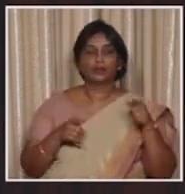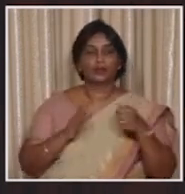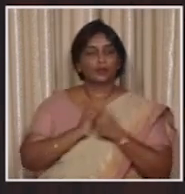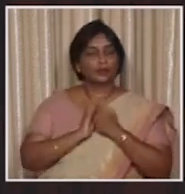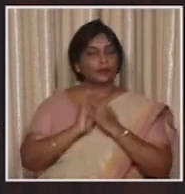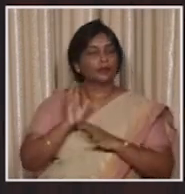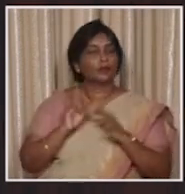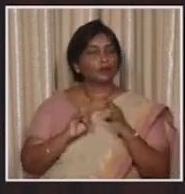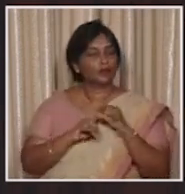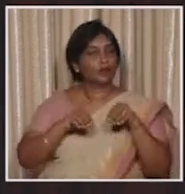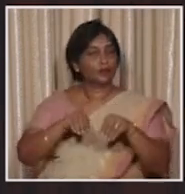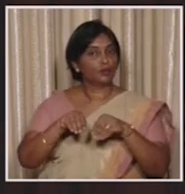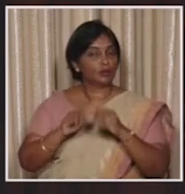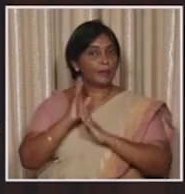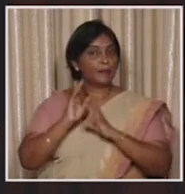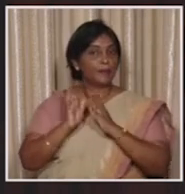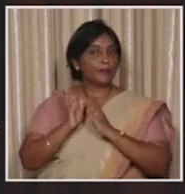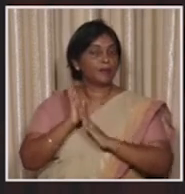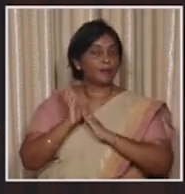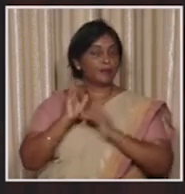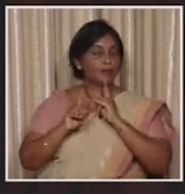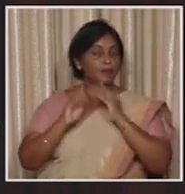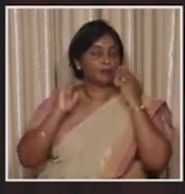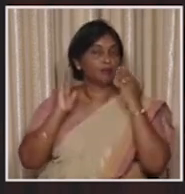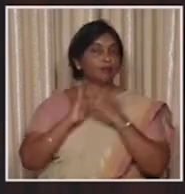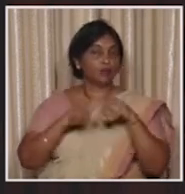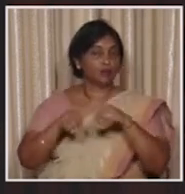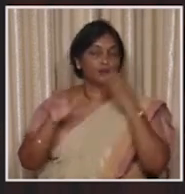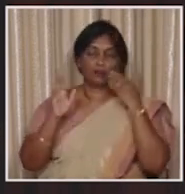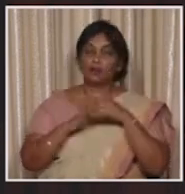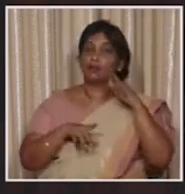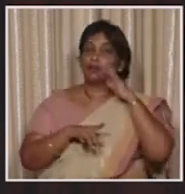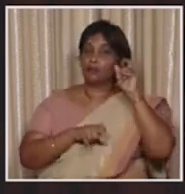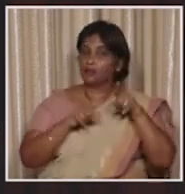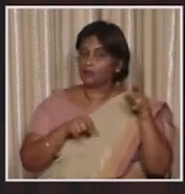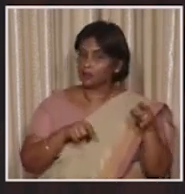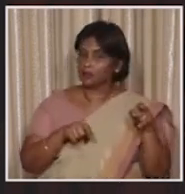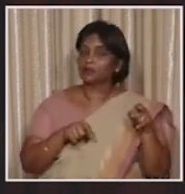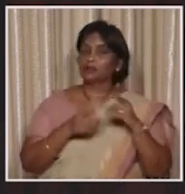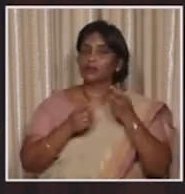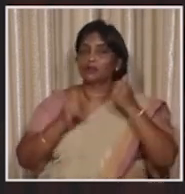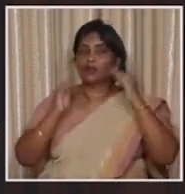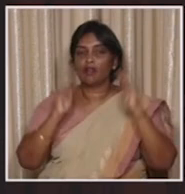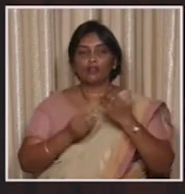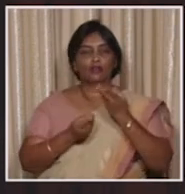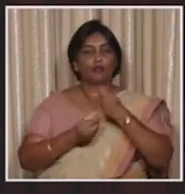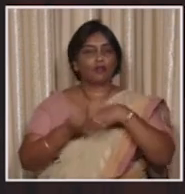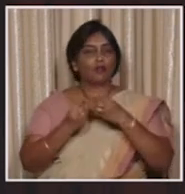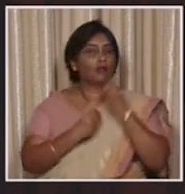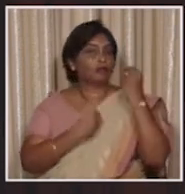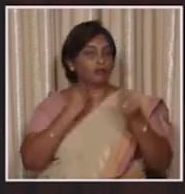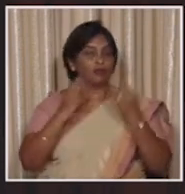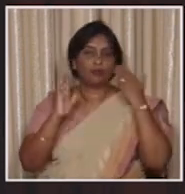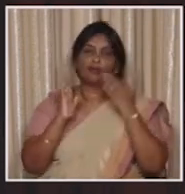கூடுதலான மரகரி அங்கே இருக்கிற நேரம் அவங்களையும் நீங்கள் கருத்தில் கொள்ளணும். அந்த மானிய விலையில உரங்கள் கொடுக்கின்ற பொழுது அந்த மக்களையும் பற்றி சிந்திச்சு பார்க்கணும். அதே மாதிரி